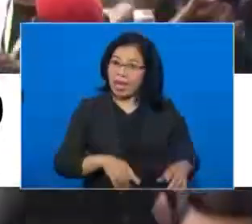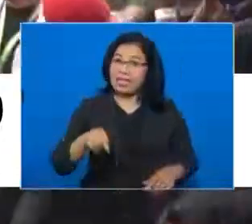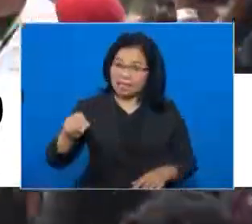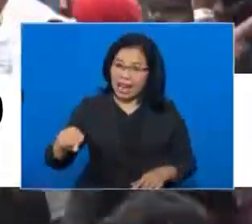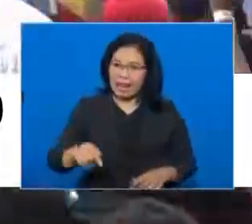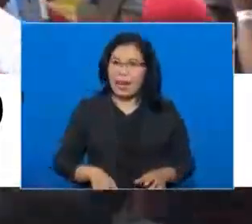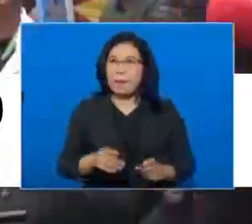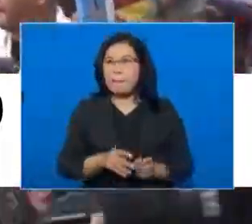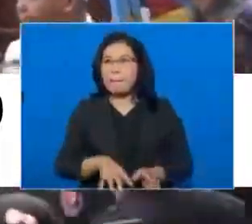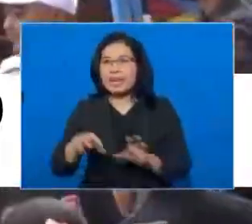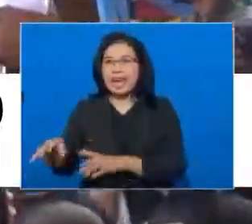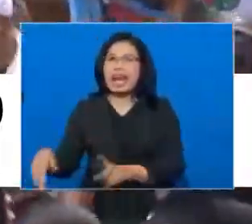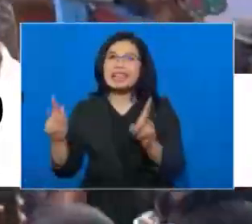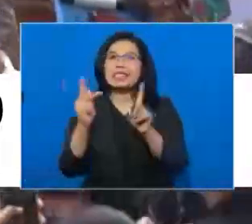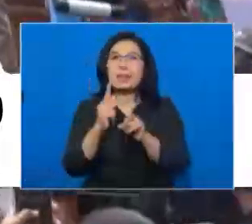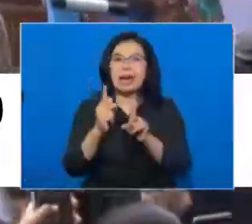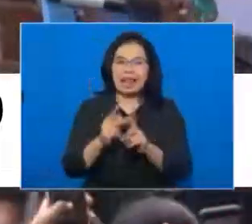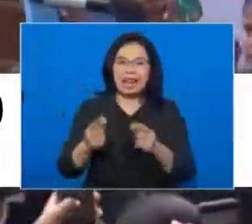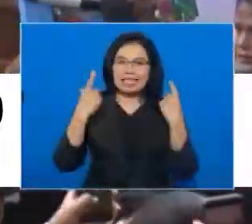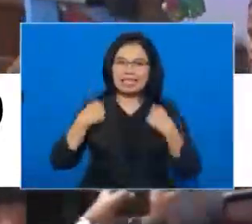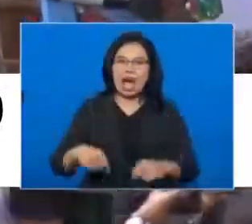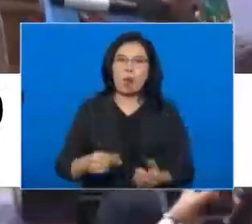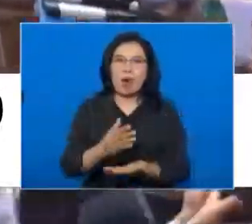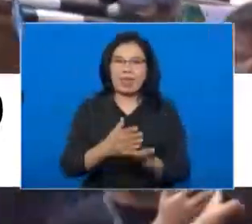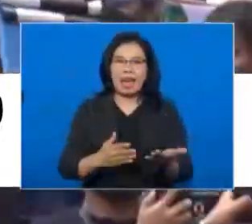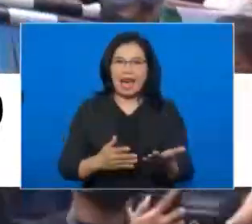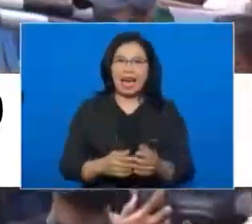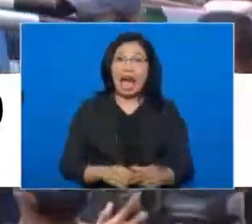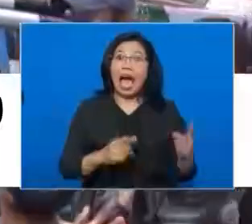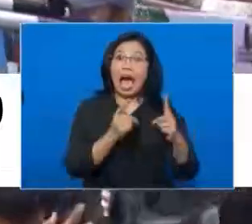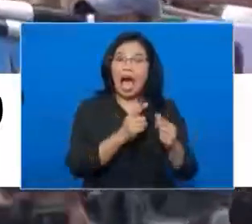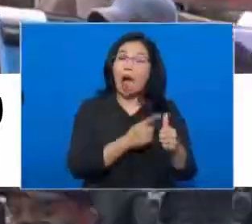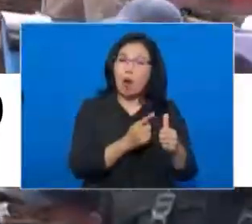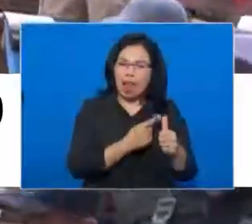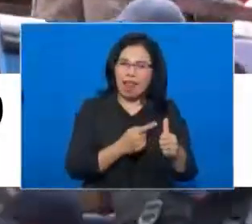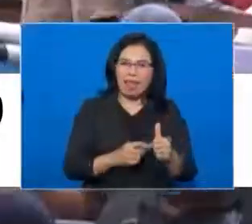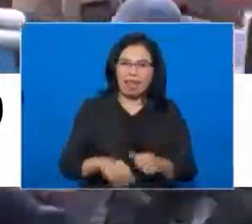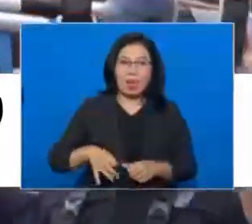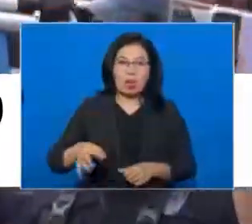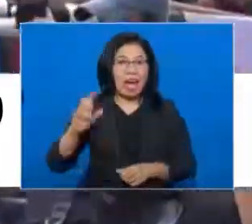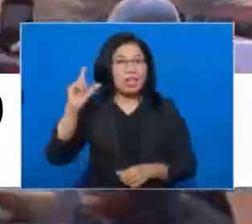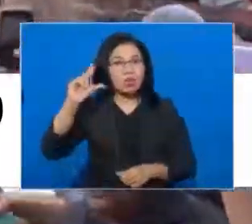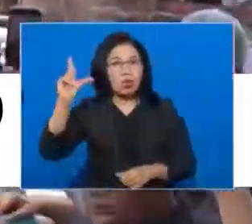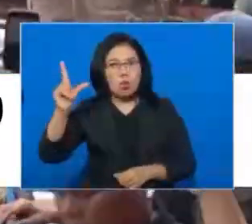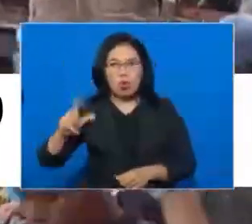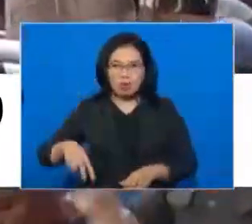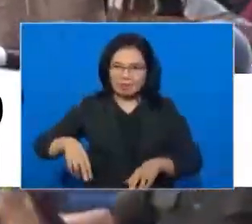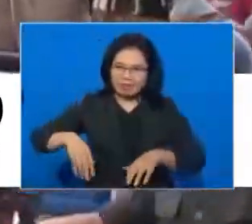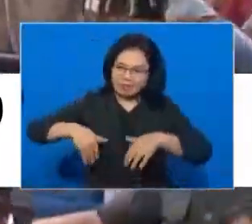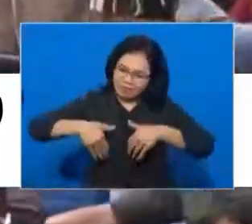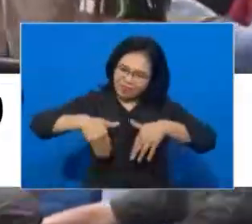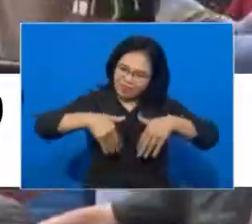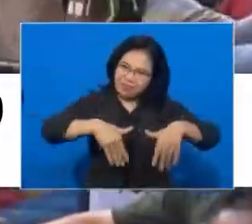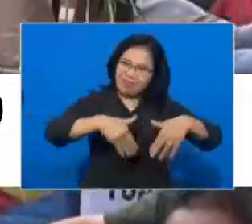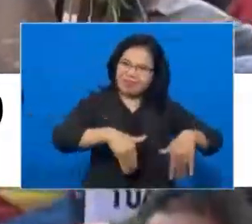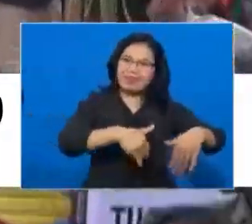Pada Sabtu pagi, kampanye akbar Ganjar Mahfud yang dimulai di kota Solo dimeriahkan dengan kirab budaya menuju lokasi kampanye Benteng